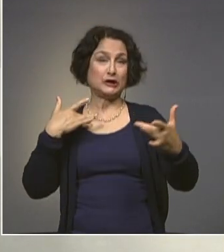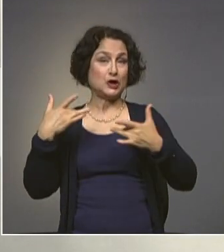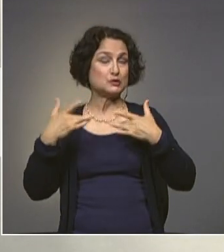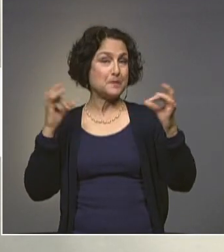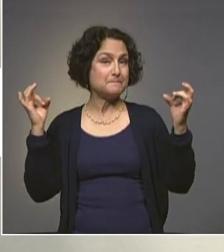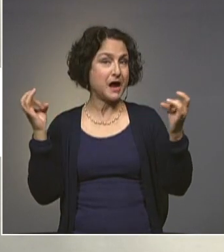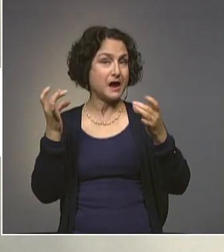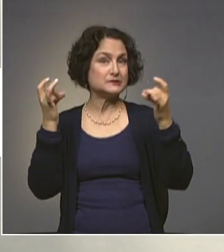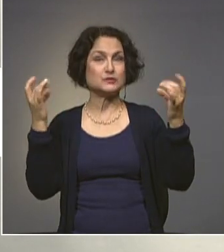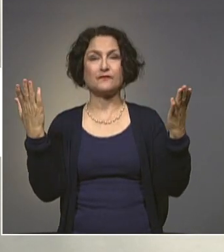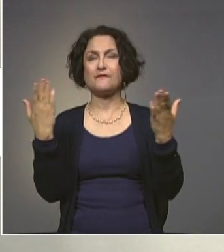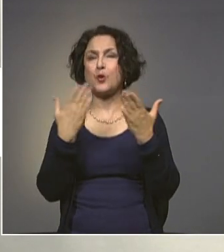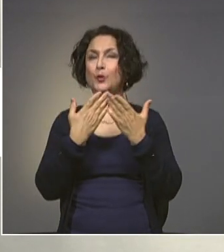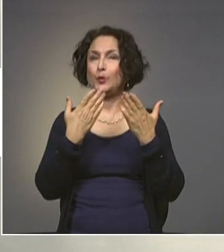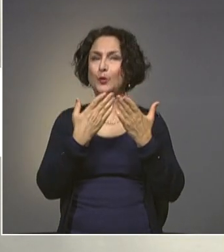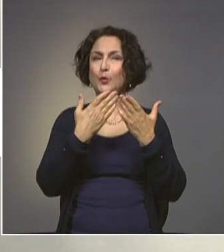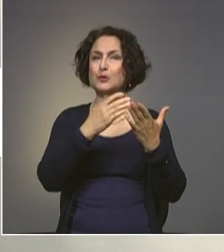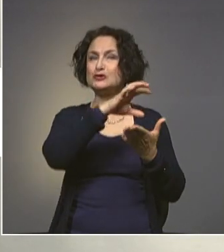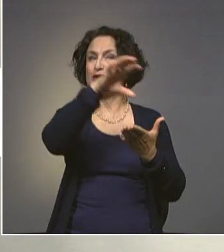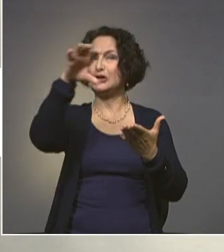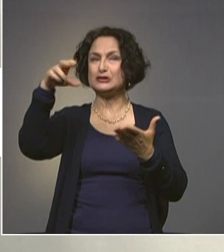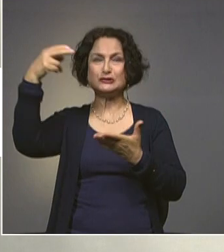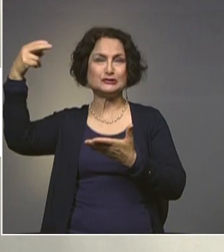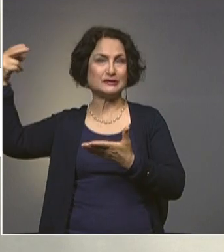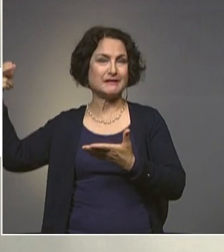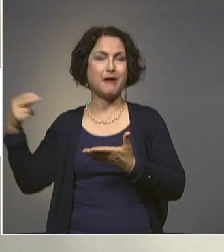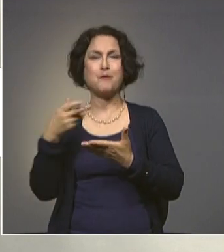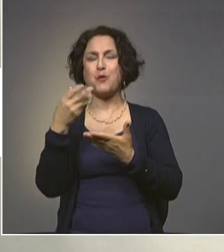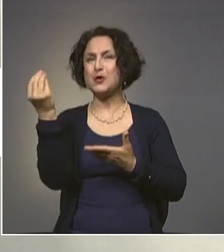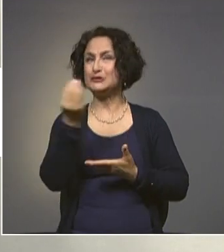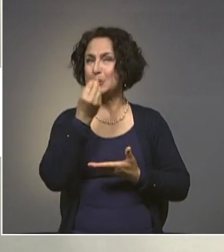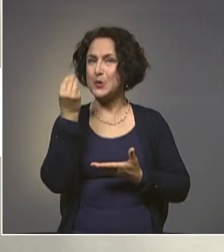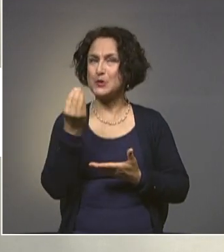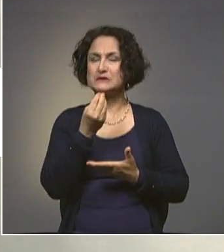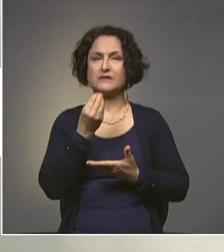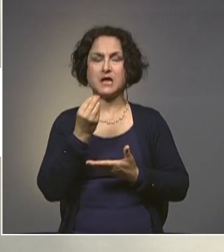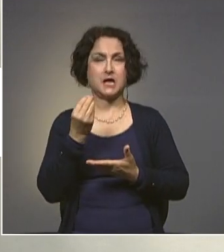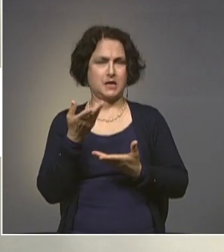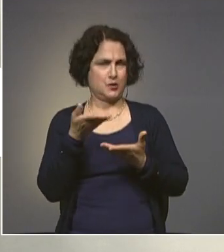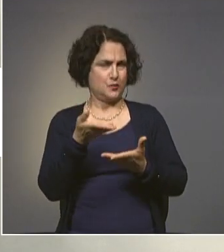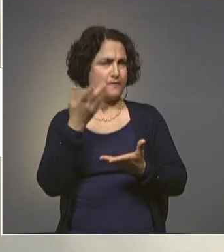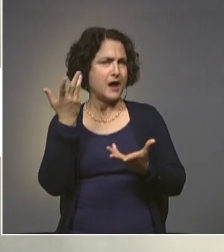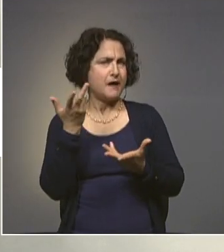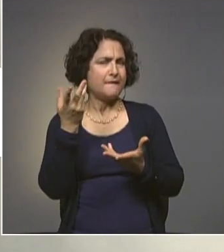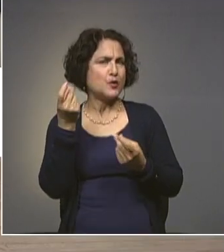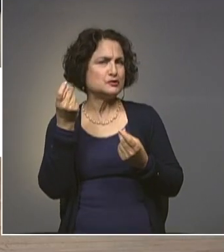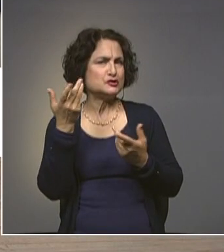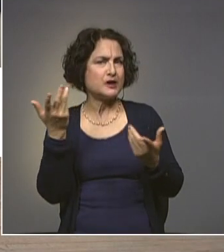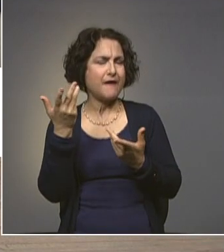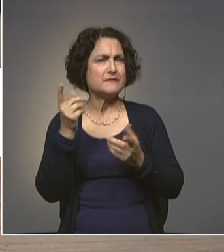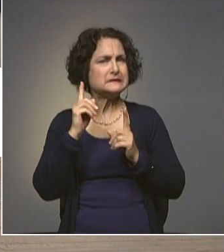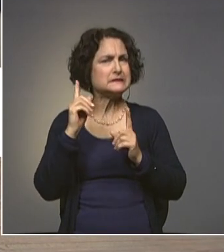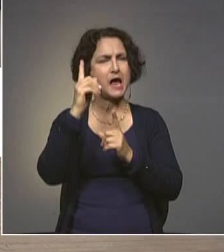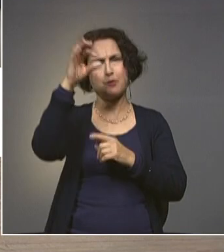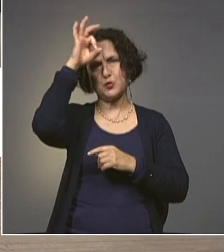актьорство-майсторство в училищата по изкуствата в България. Като... Мисъл само за ученици от специализираните училища. Да.